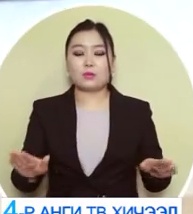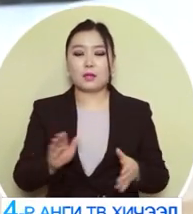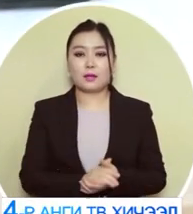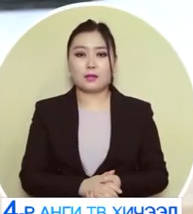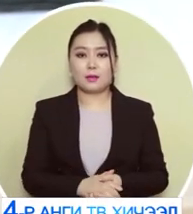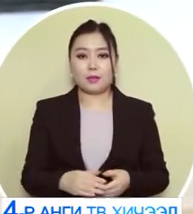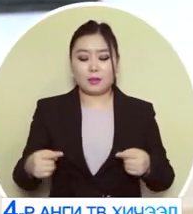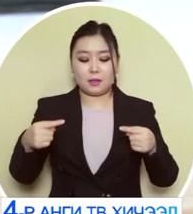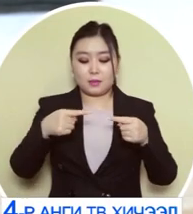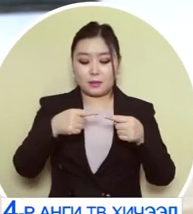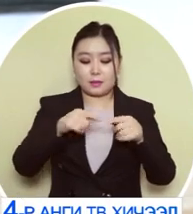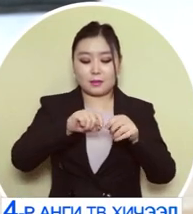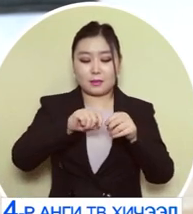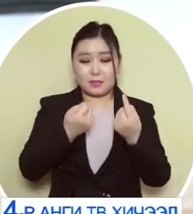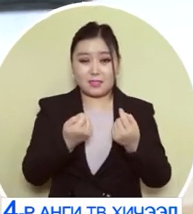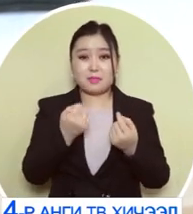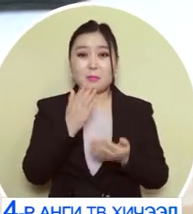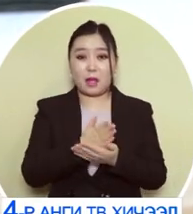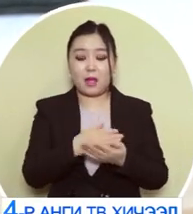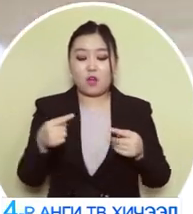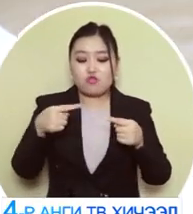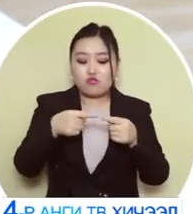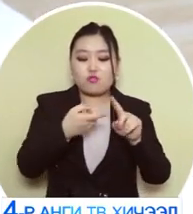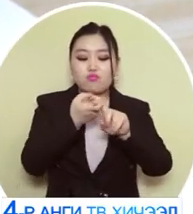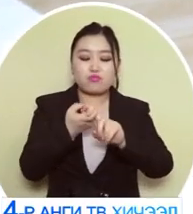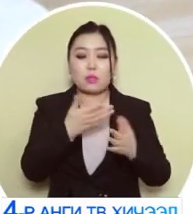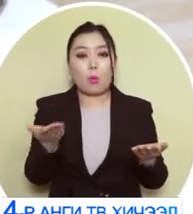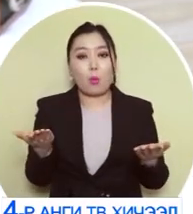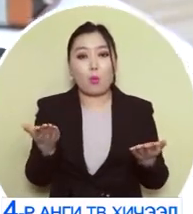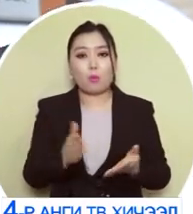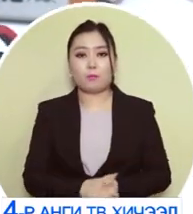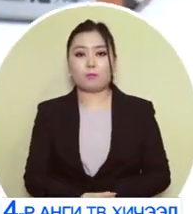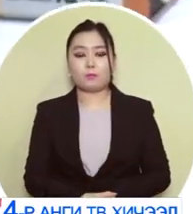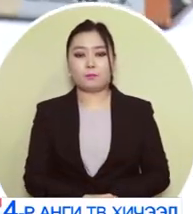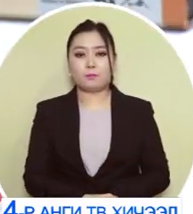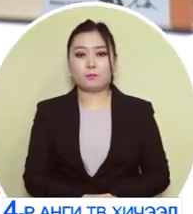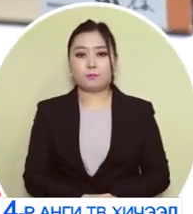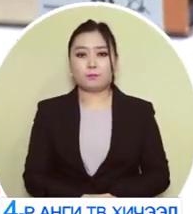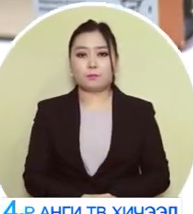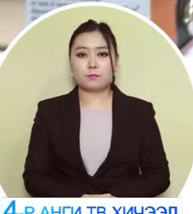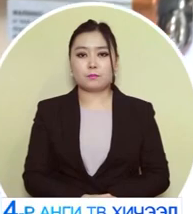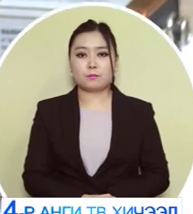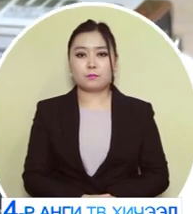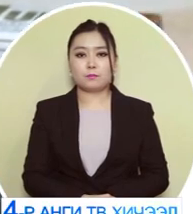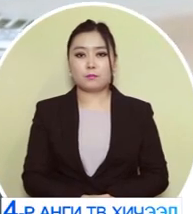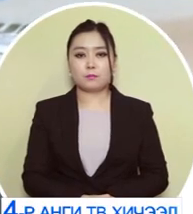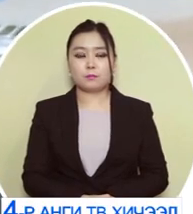Мына жерде сым үзіліп тұр. Үзілген жерді жақсылап